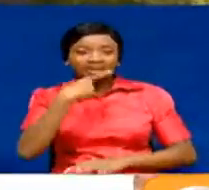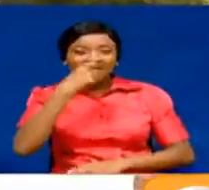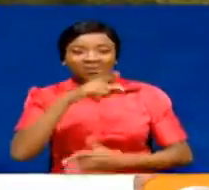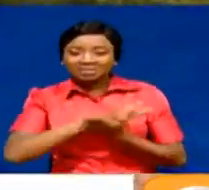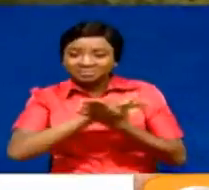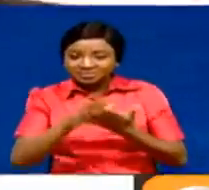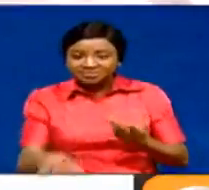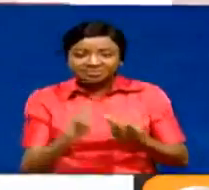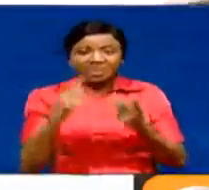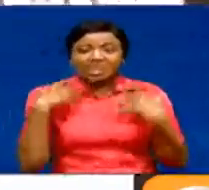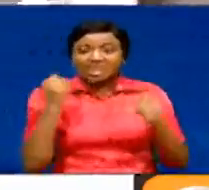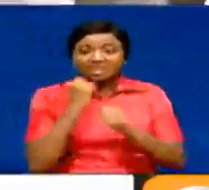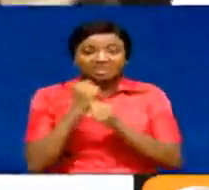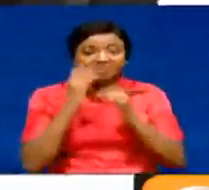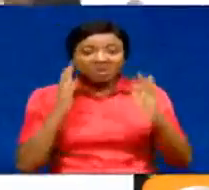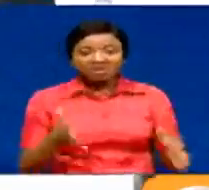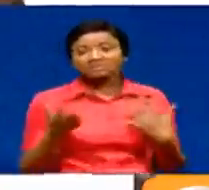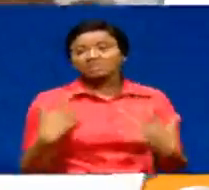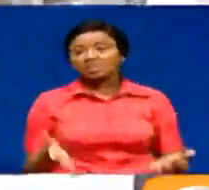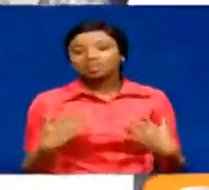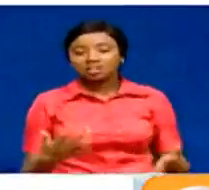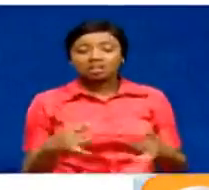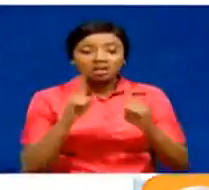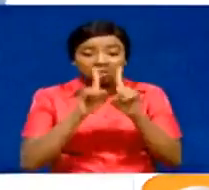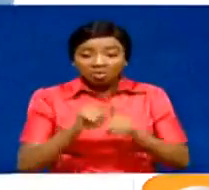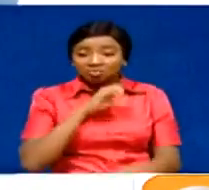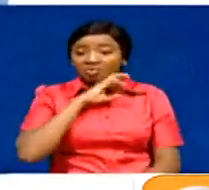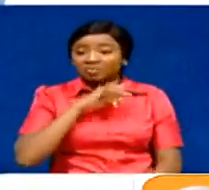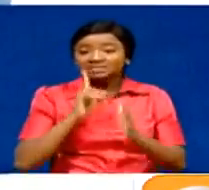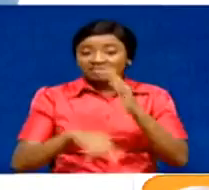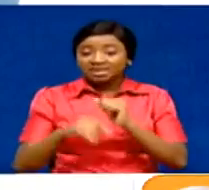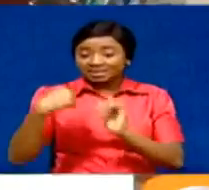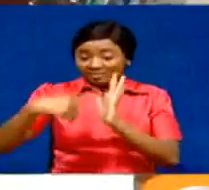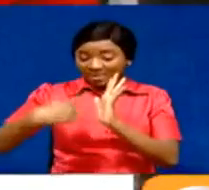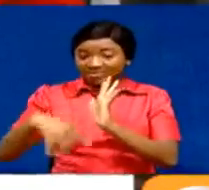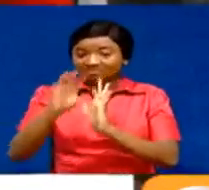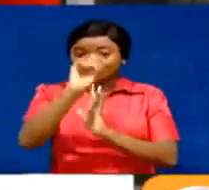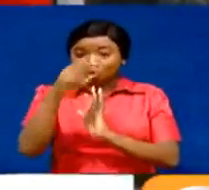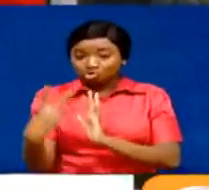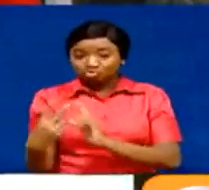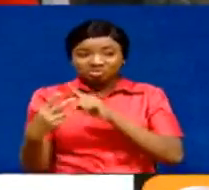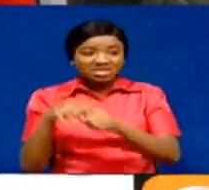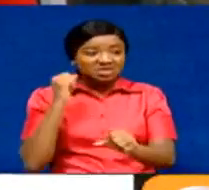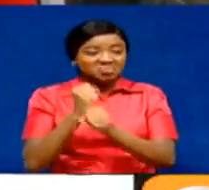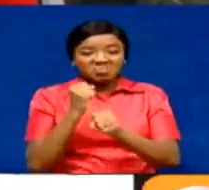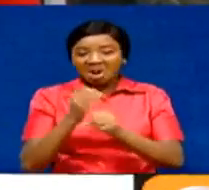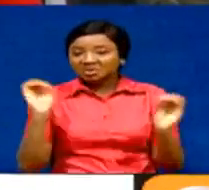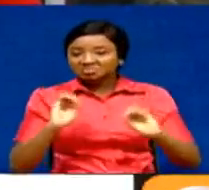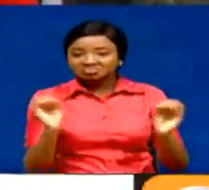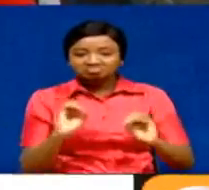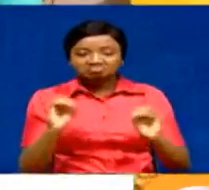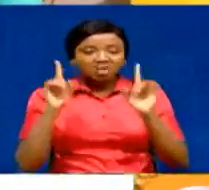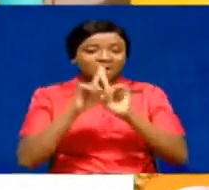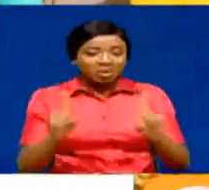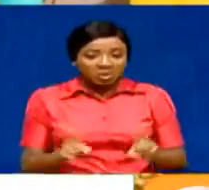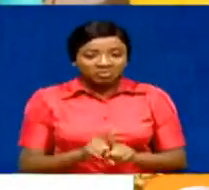utepetevu wa wahudumu wa afya. Kadhalika, wanalalamika kuwa mashine ya oksijeni haifanyi kazi. Huduma za makafani ni